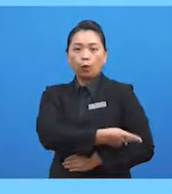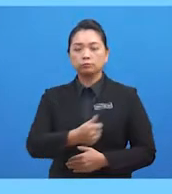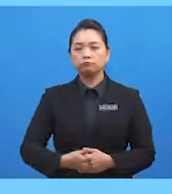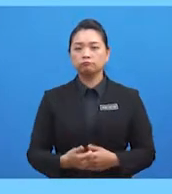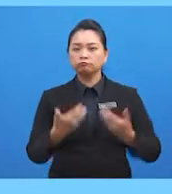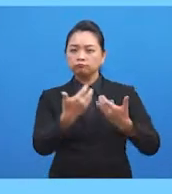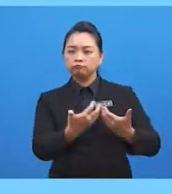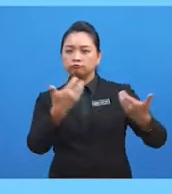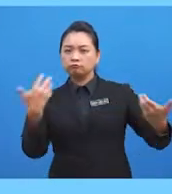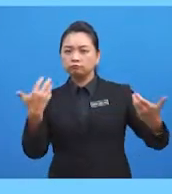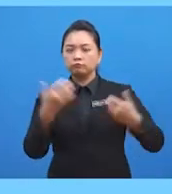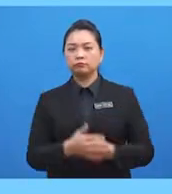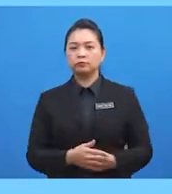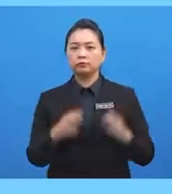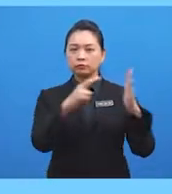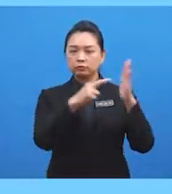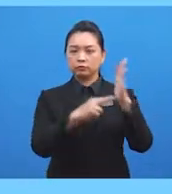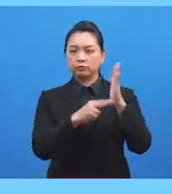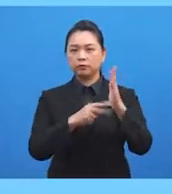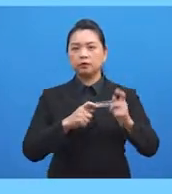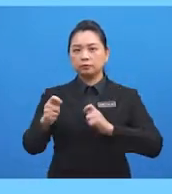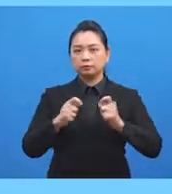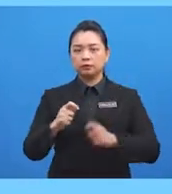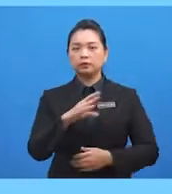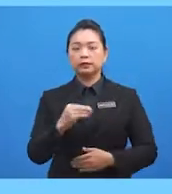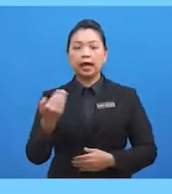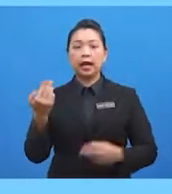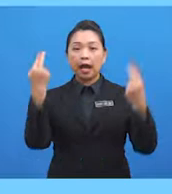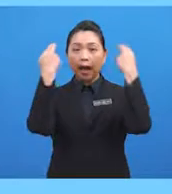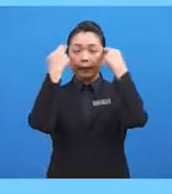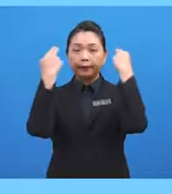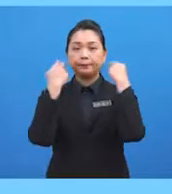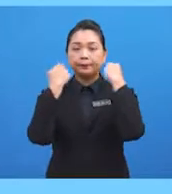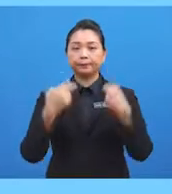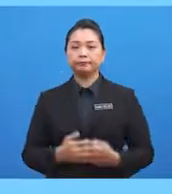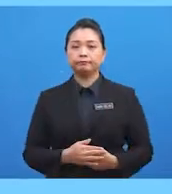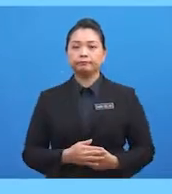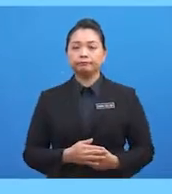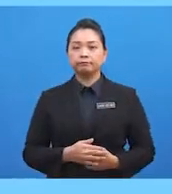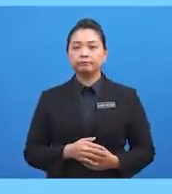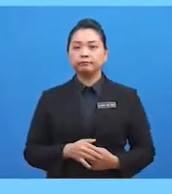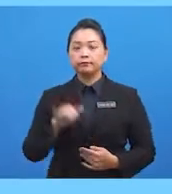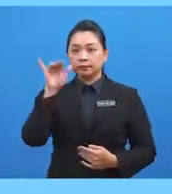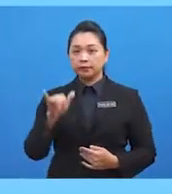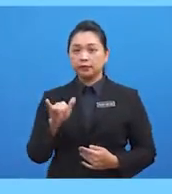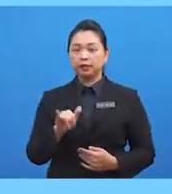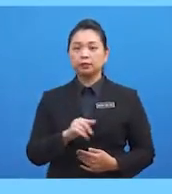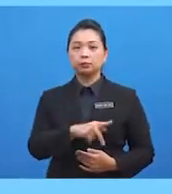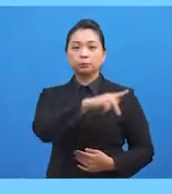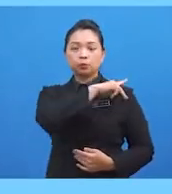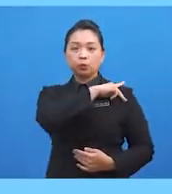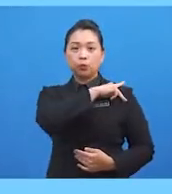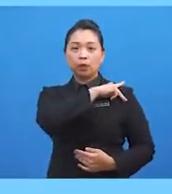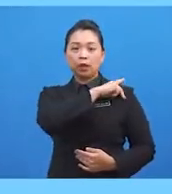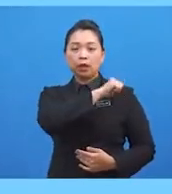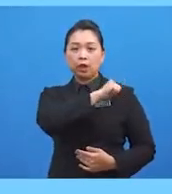pengasingan antara badan perundangan, pentadbiran dan kehakiman. Yang di-Pertuan Agong yang merupakan ketua